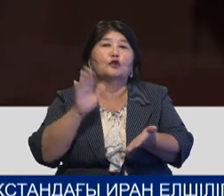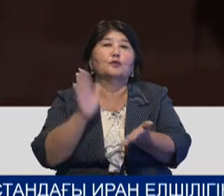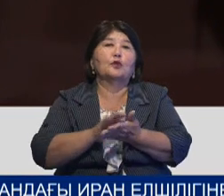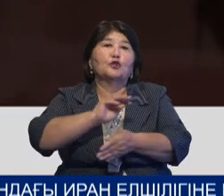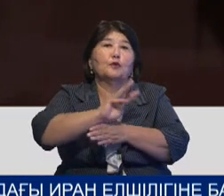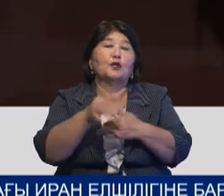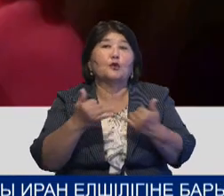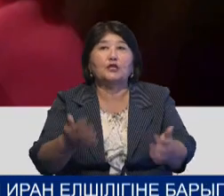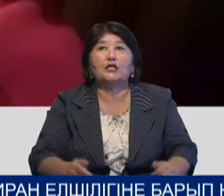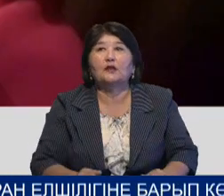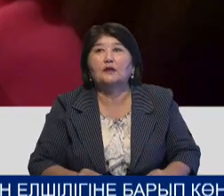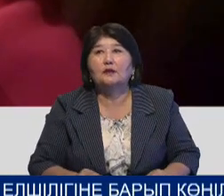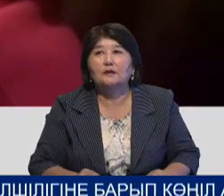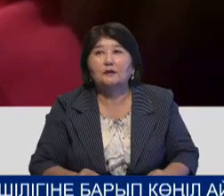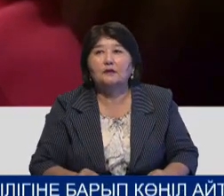көрсетті.